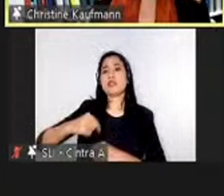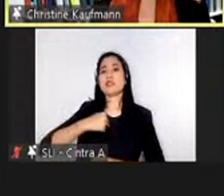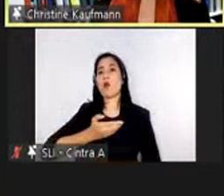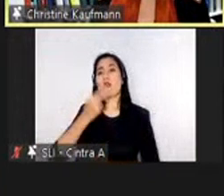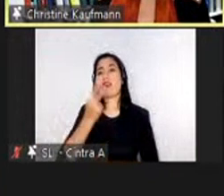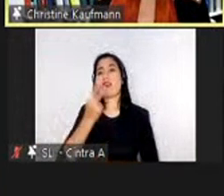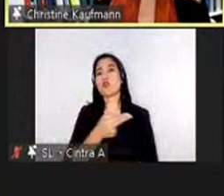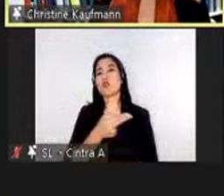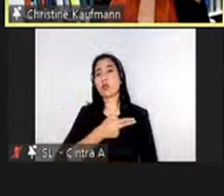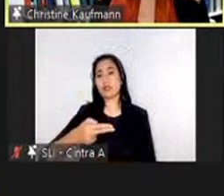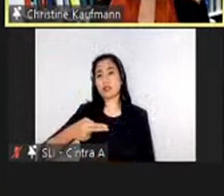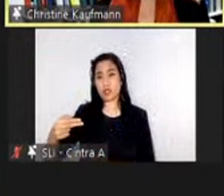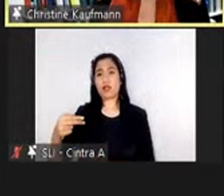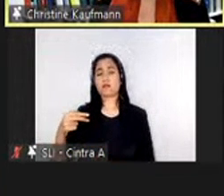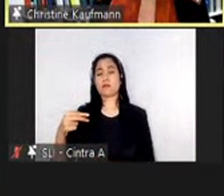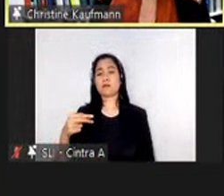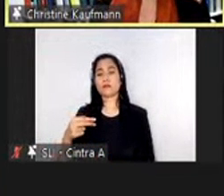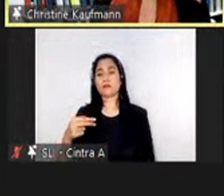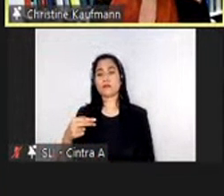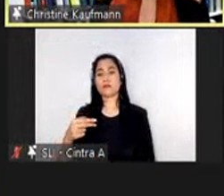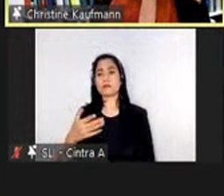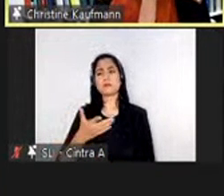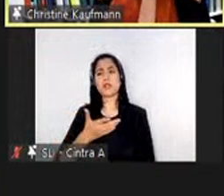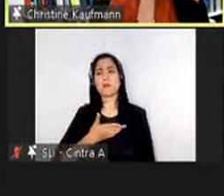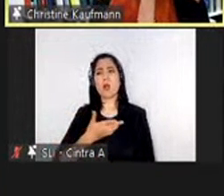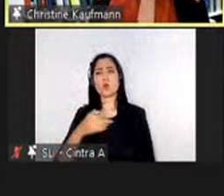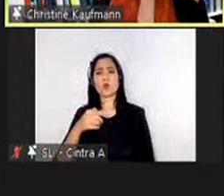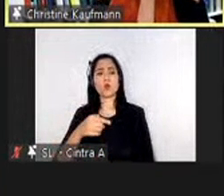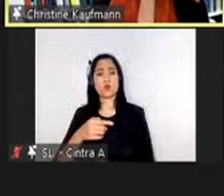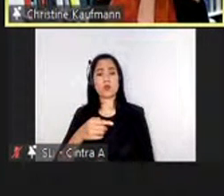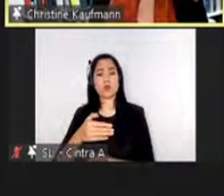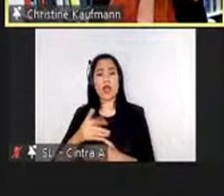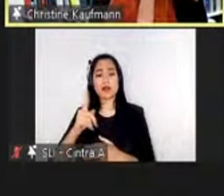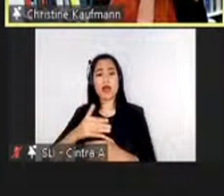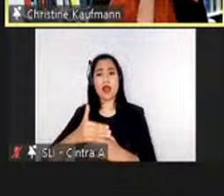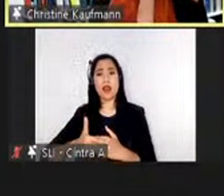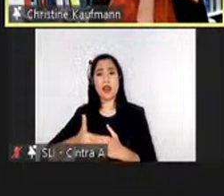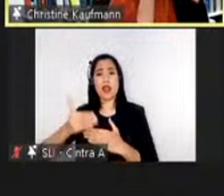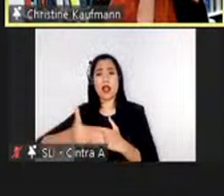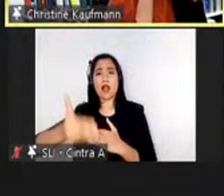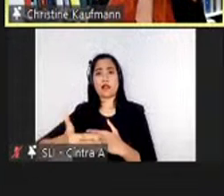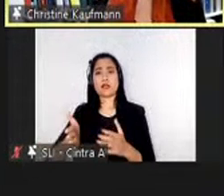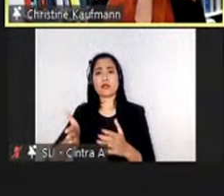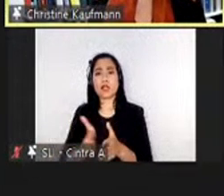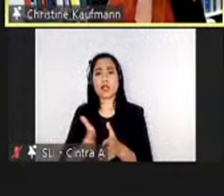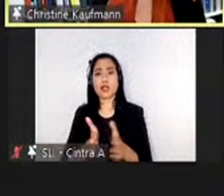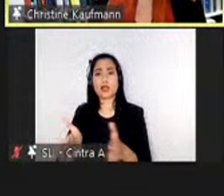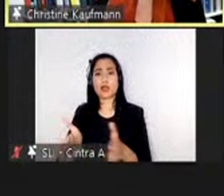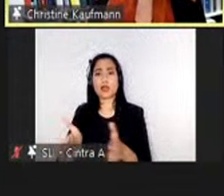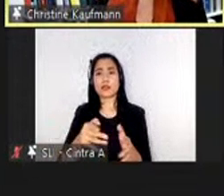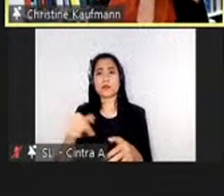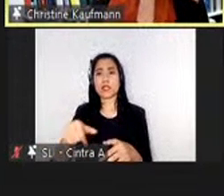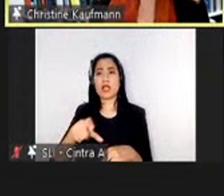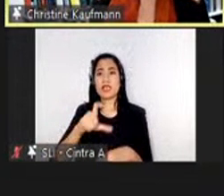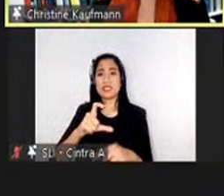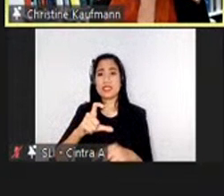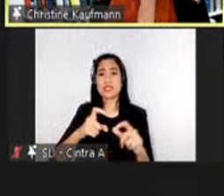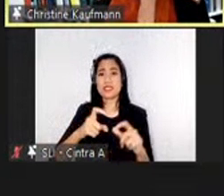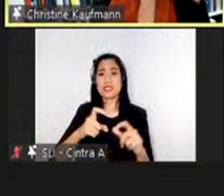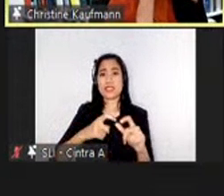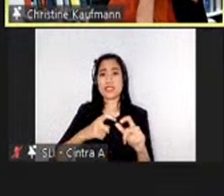Indonesia untuk menerapkan langkah-langkah strategis untuk beranjak dari CSR yang sifatnya